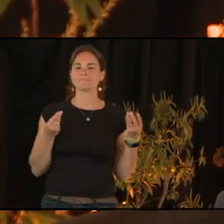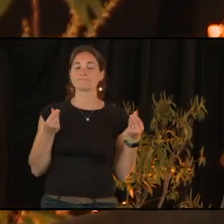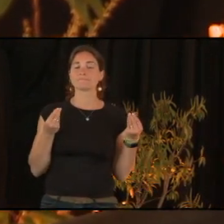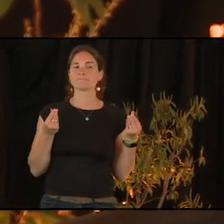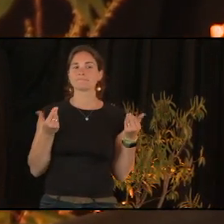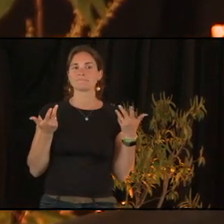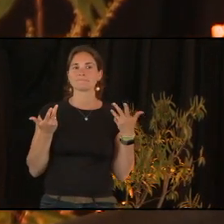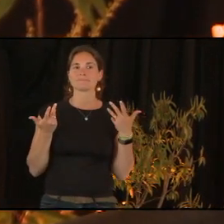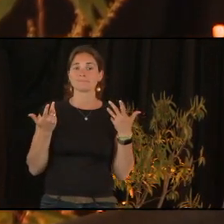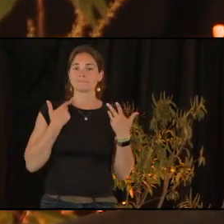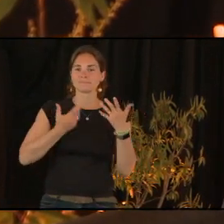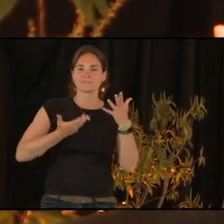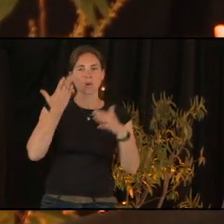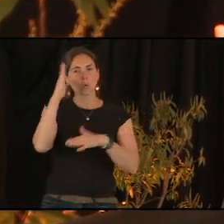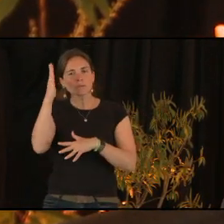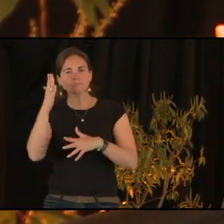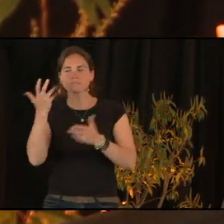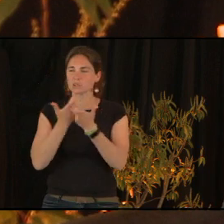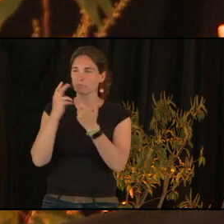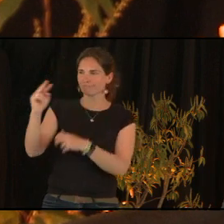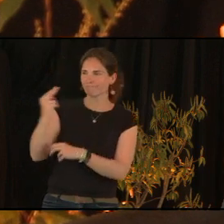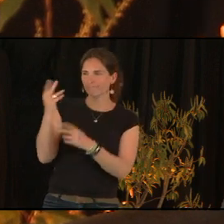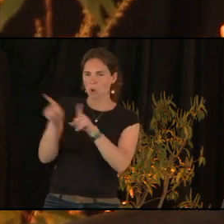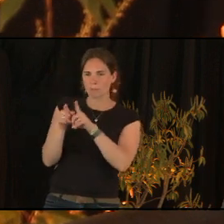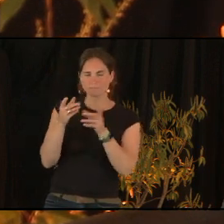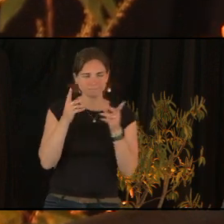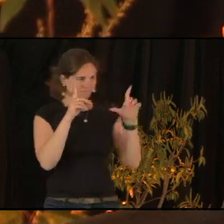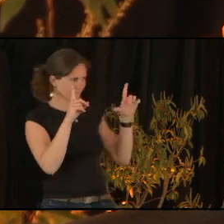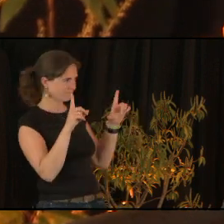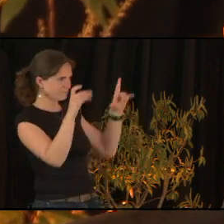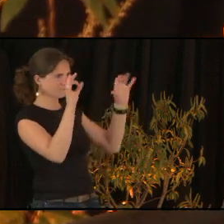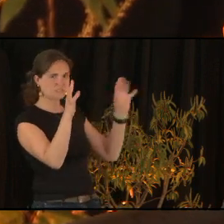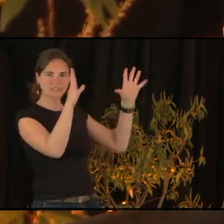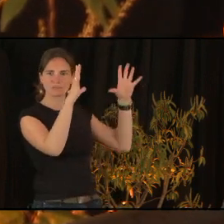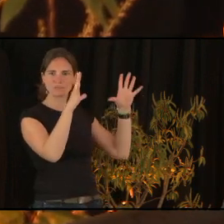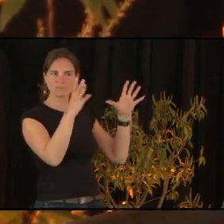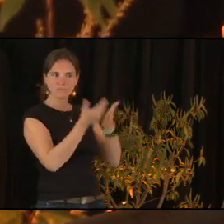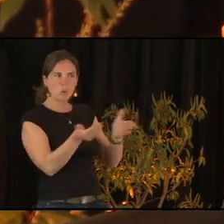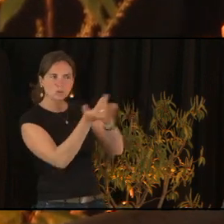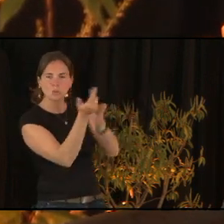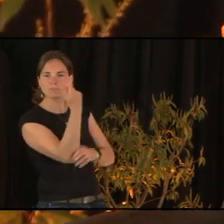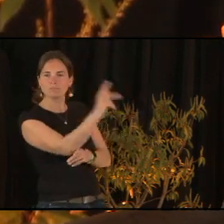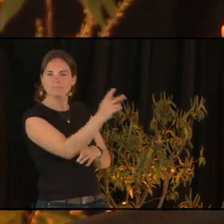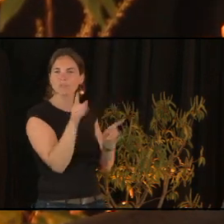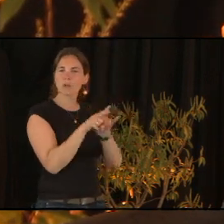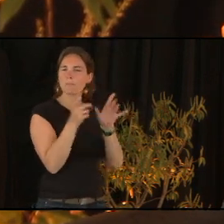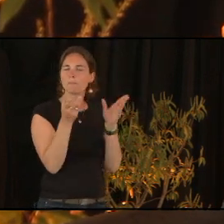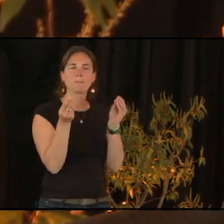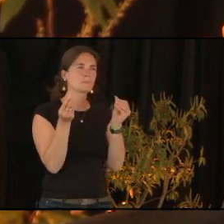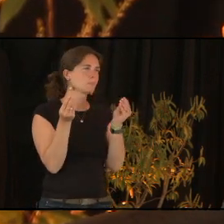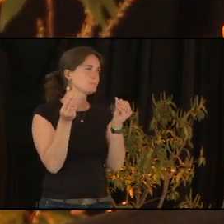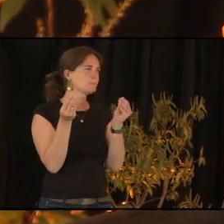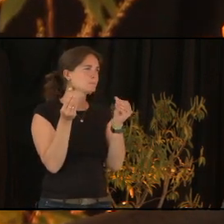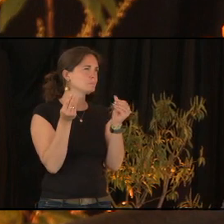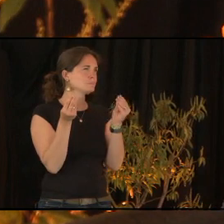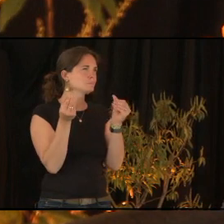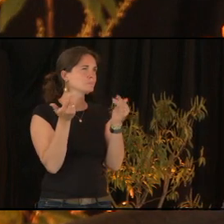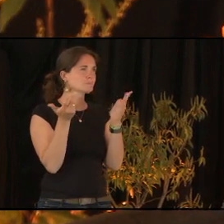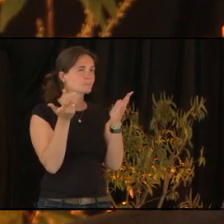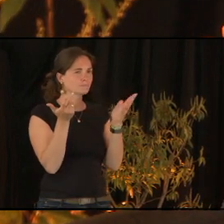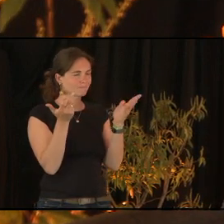Mais donc ça va s'exprimer par ailleurs. Il va les mettre en scène, en fait. Il va les mettre en scène comme pour essayer de intuitivement